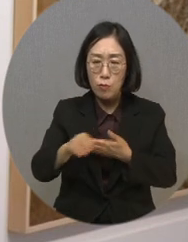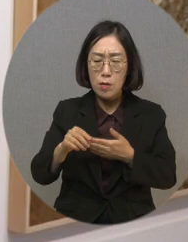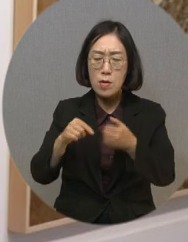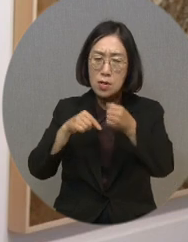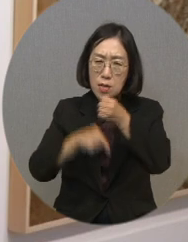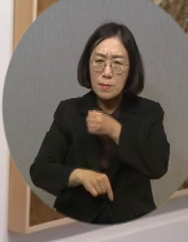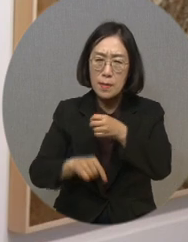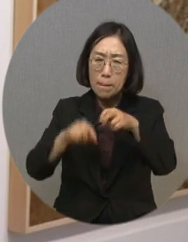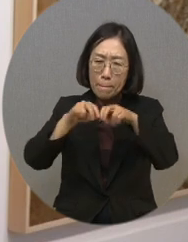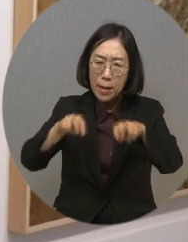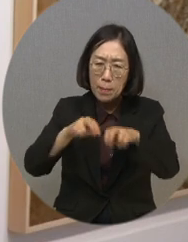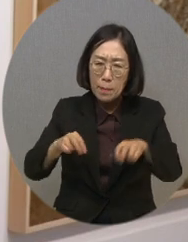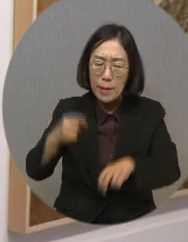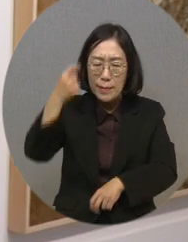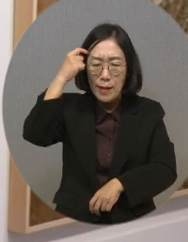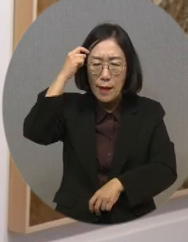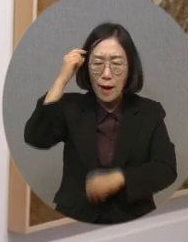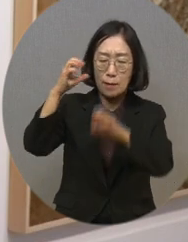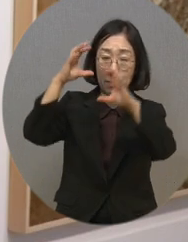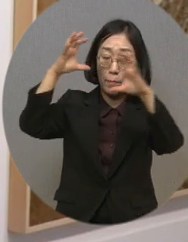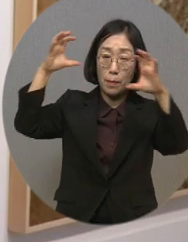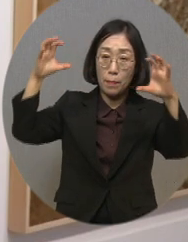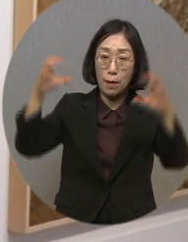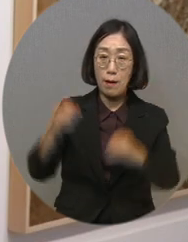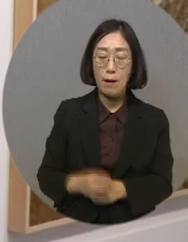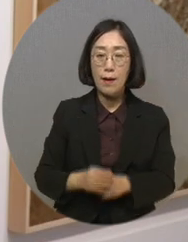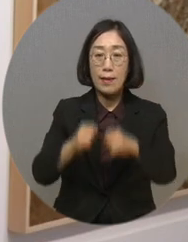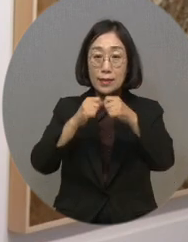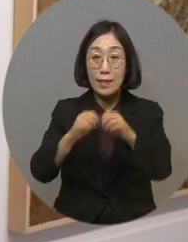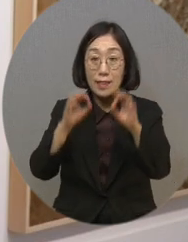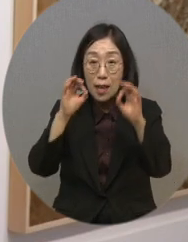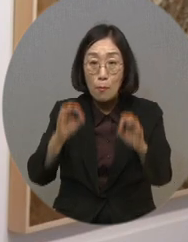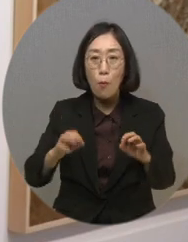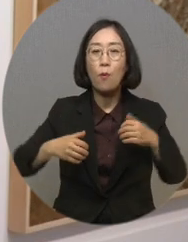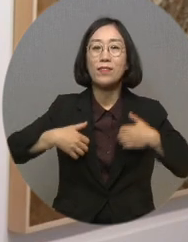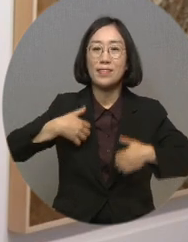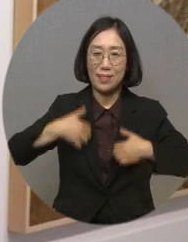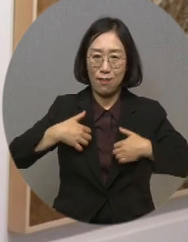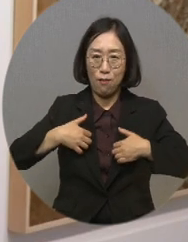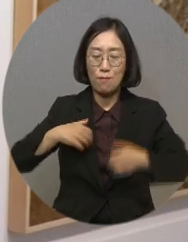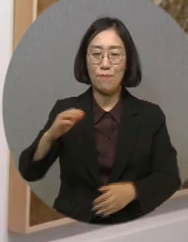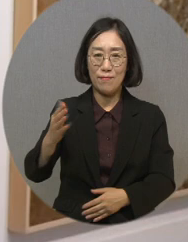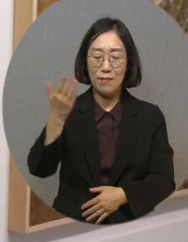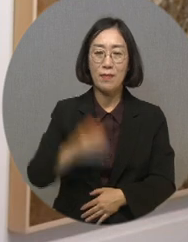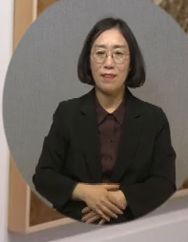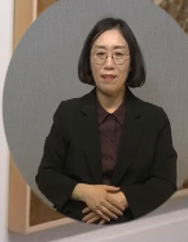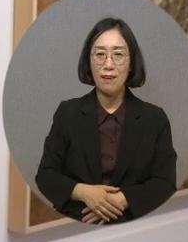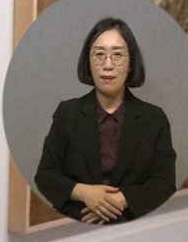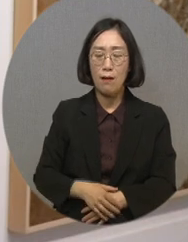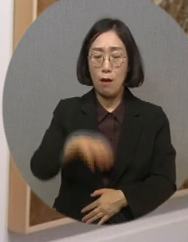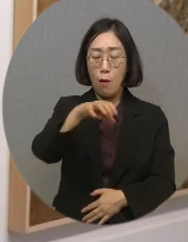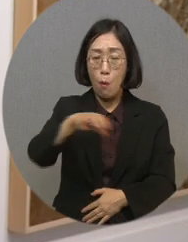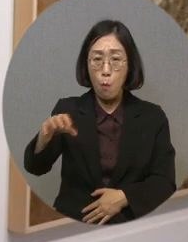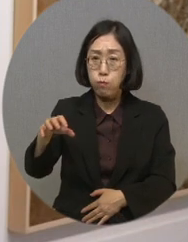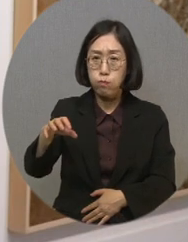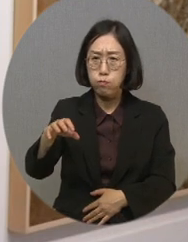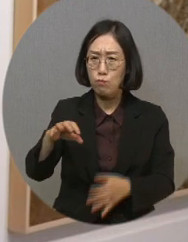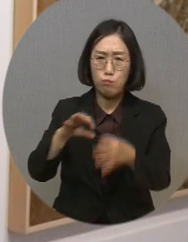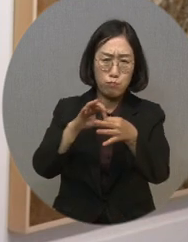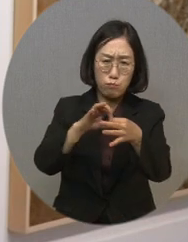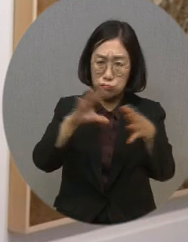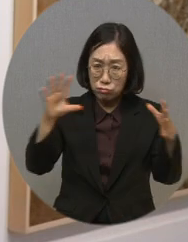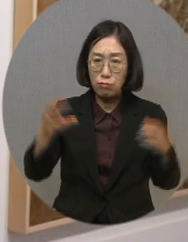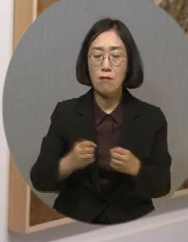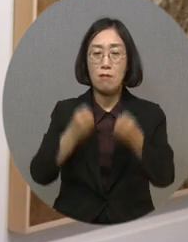의미를 상상하며 작품을 재구성하는 즐거움을 경험하게 해줍니다. 어디에도 속하지 않고